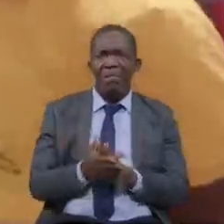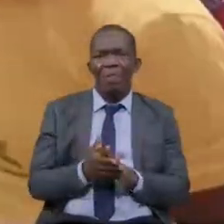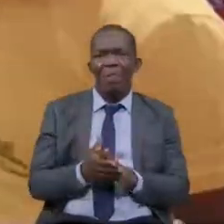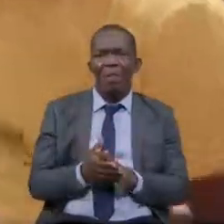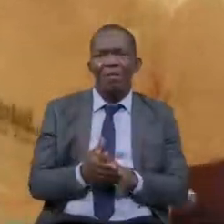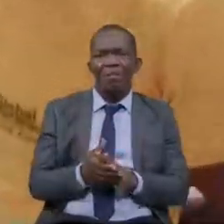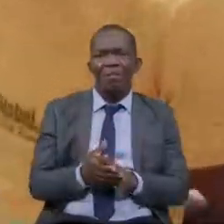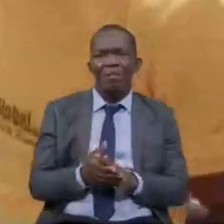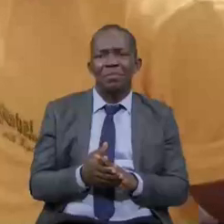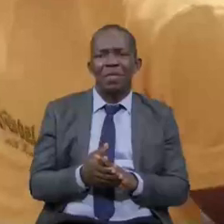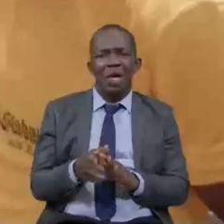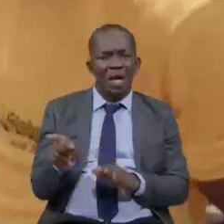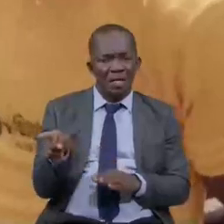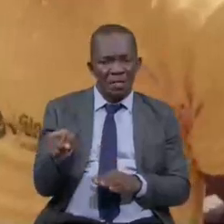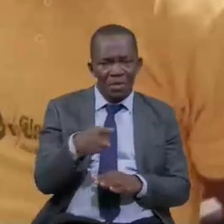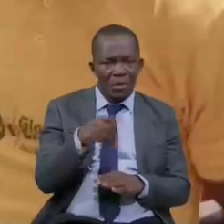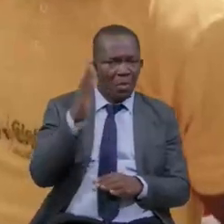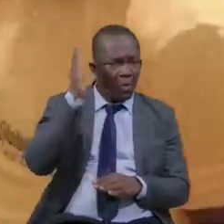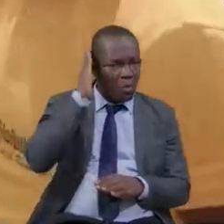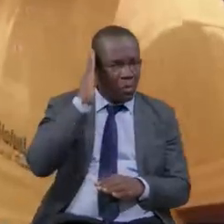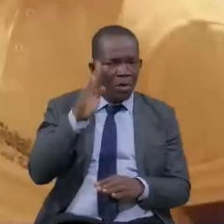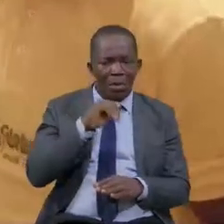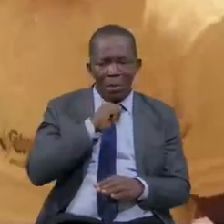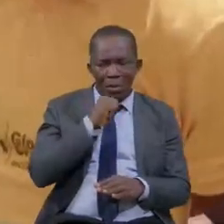Et ne te comporte pas de façon hypocrite